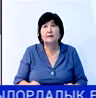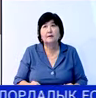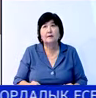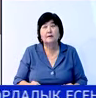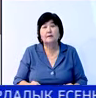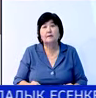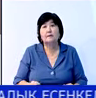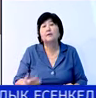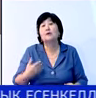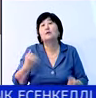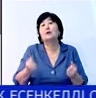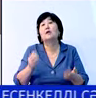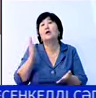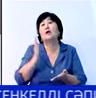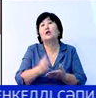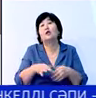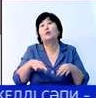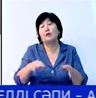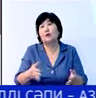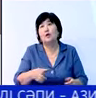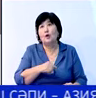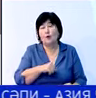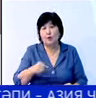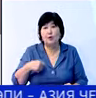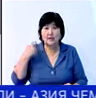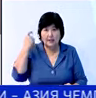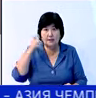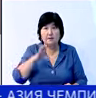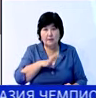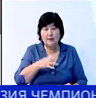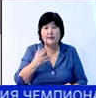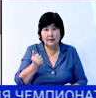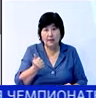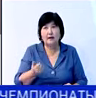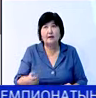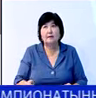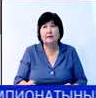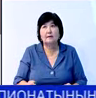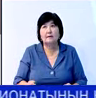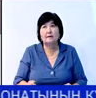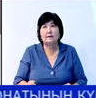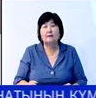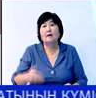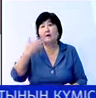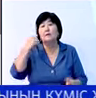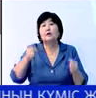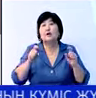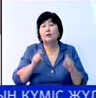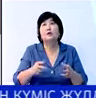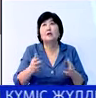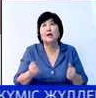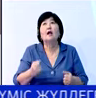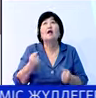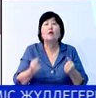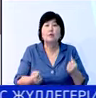Қауыратың жаңын бат деп бауырдың. Өзіңіз ішінді ішкенсіз? Е. Автокөлікке ол отырғансыз? Тұқтадым ба, айттым мен, нан